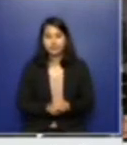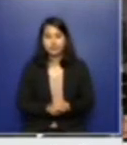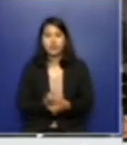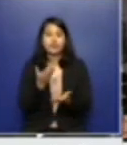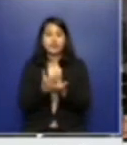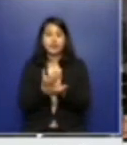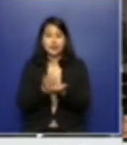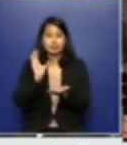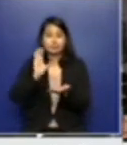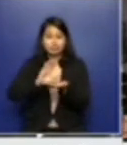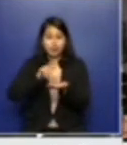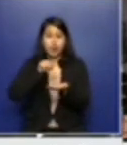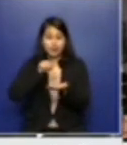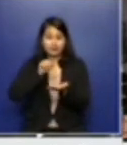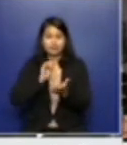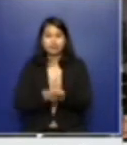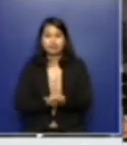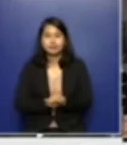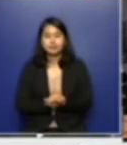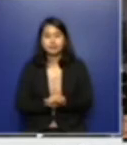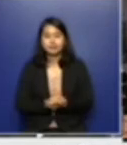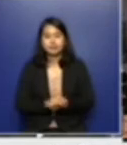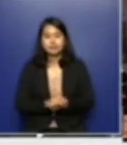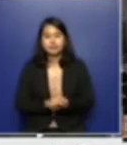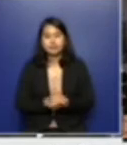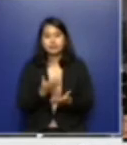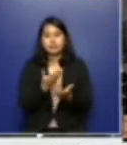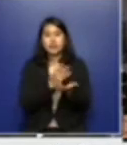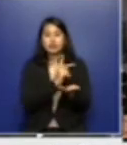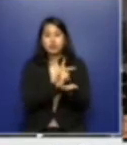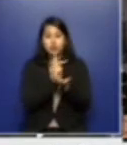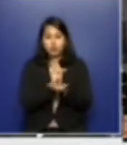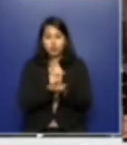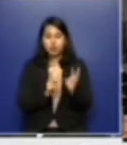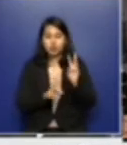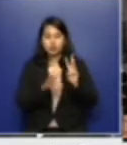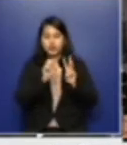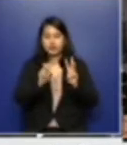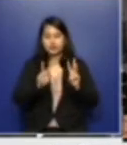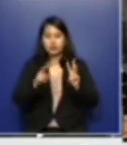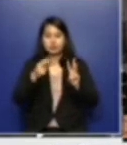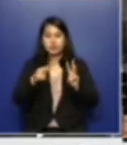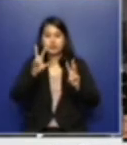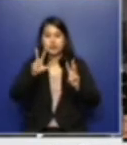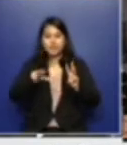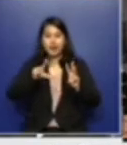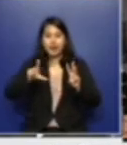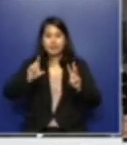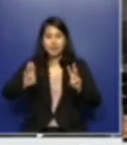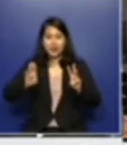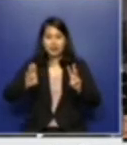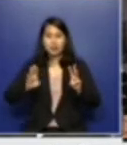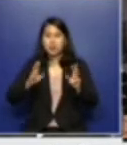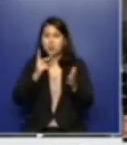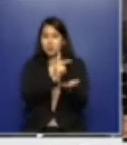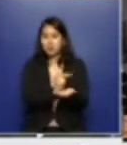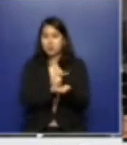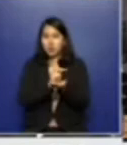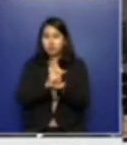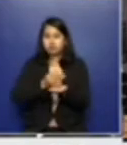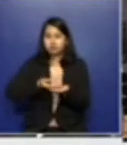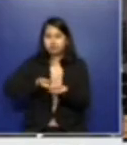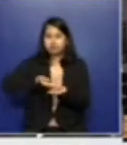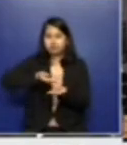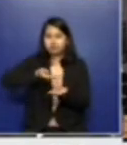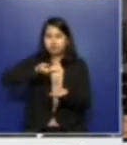นี้ค่ะยังมีเป็นการกู้นะคะจำนวน 623,000 ล้านบาทเป็นการกู้ที่สูงที่สุดในประวัติศาสตร์ตั้งแต่